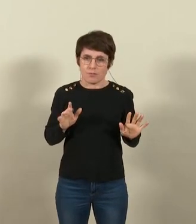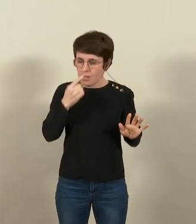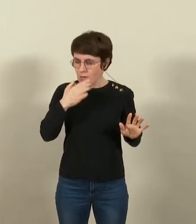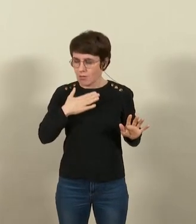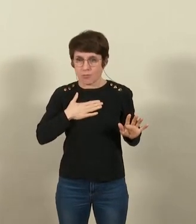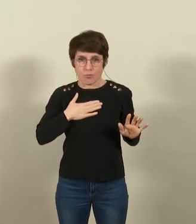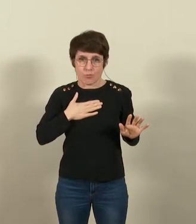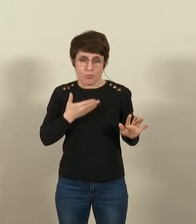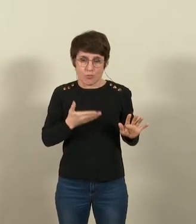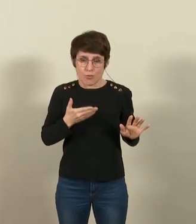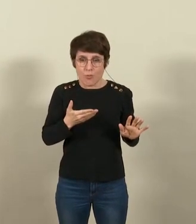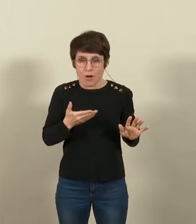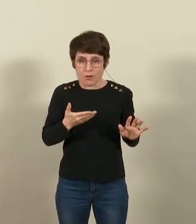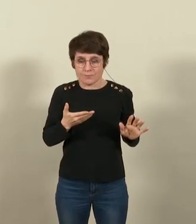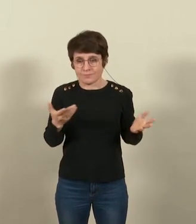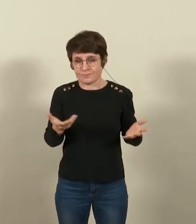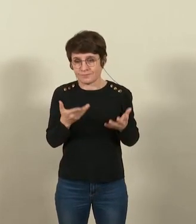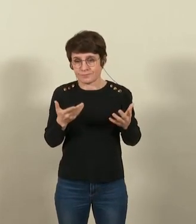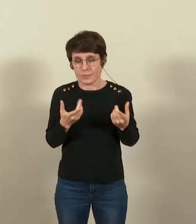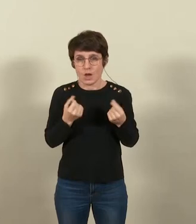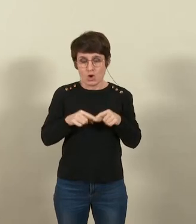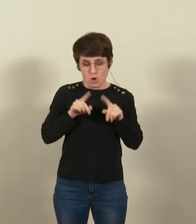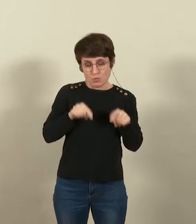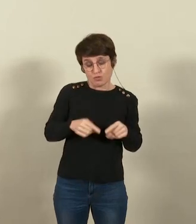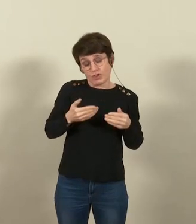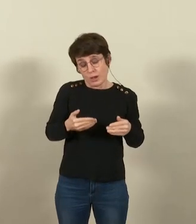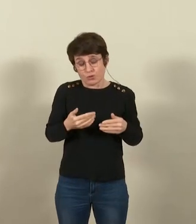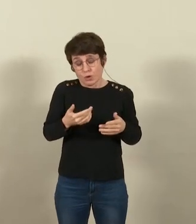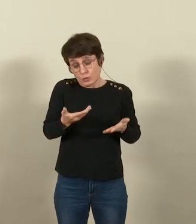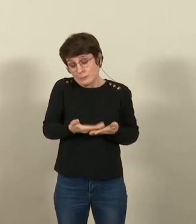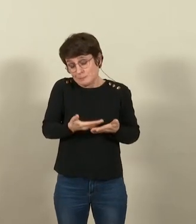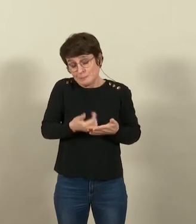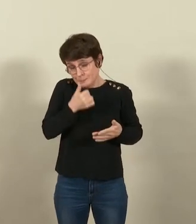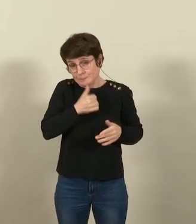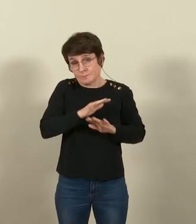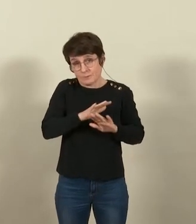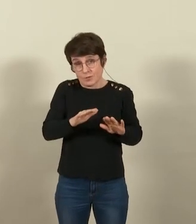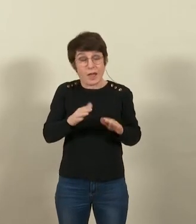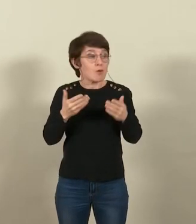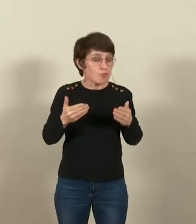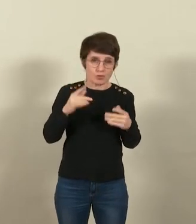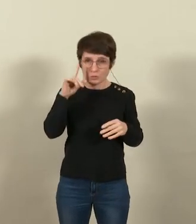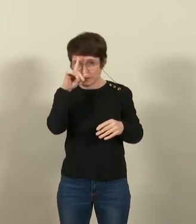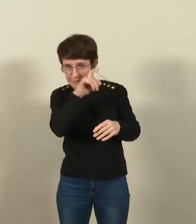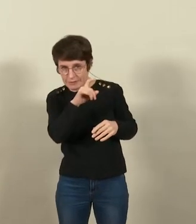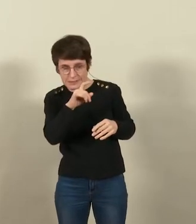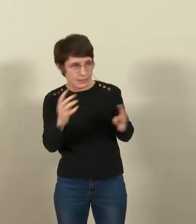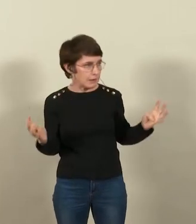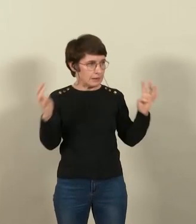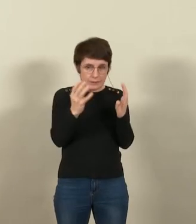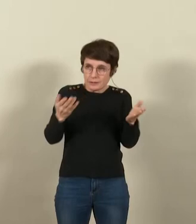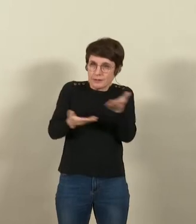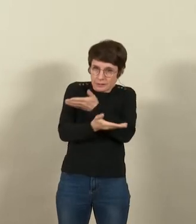budgets ça ça peut l'être aujourd'hui je pense que on a une difficulté à mettre tout le monde autour de la table à des moments et il